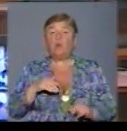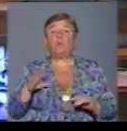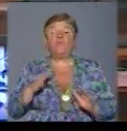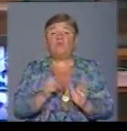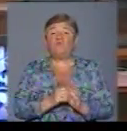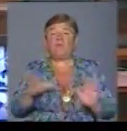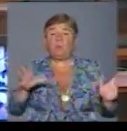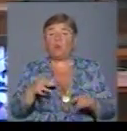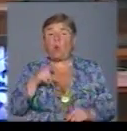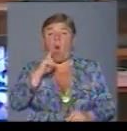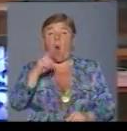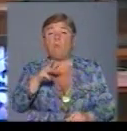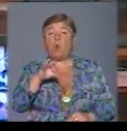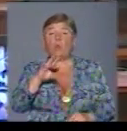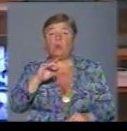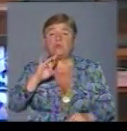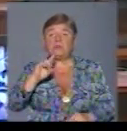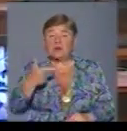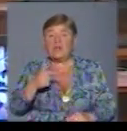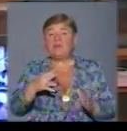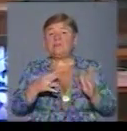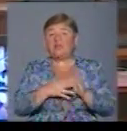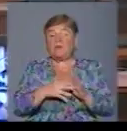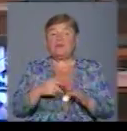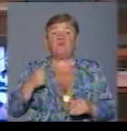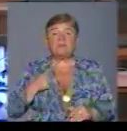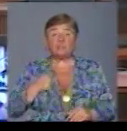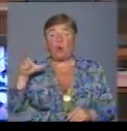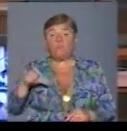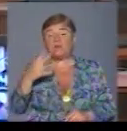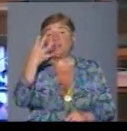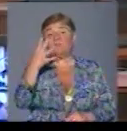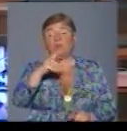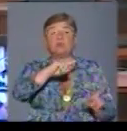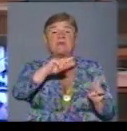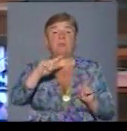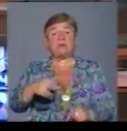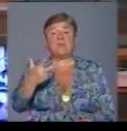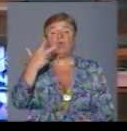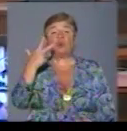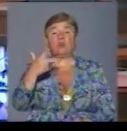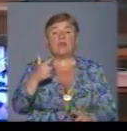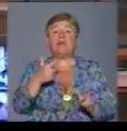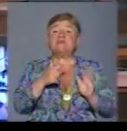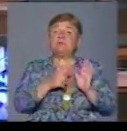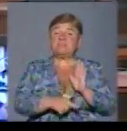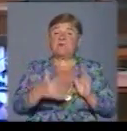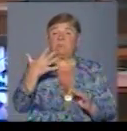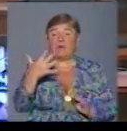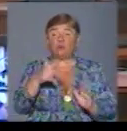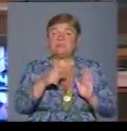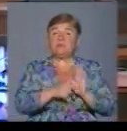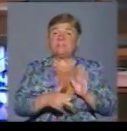вибух міномету «Молот». 9 військових поранені, з них 4 – закарпатці. Троє наших бійців 75-го, 78-го